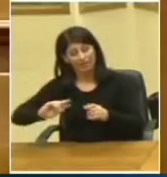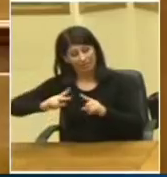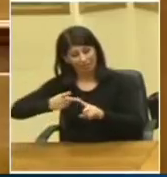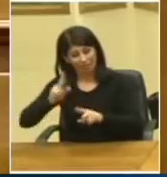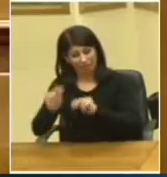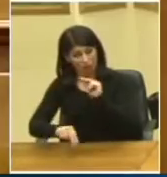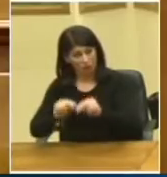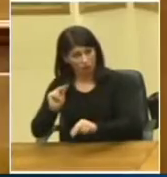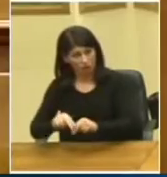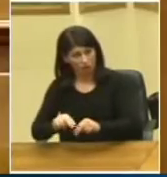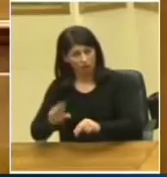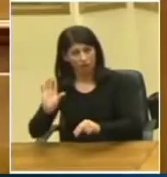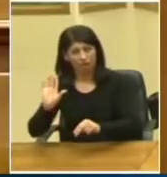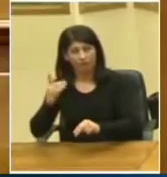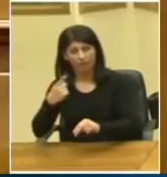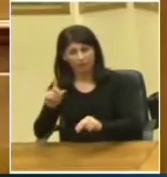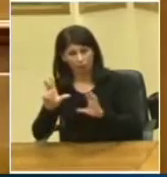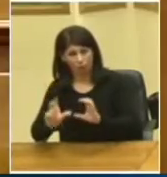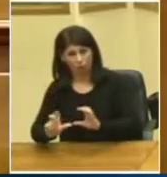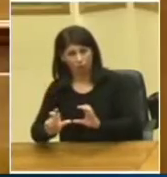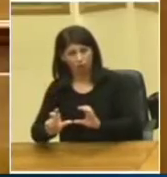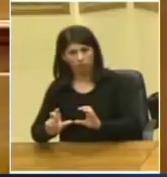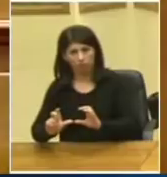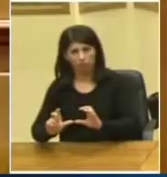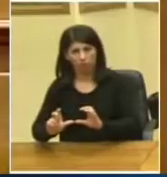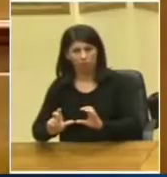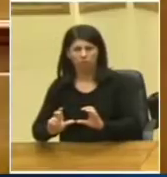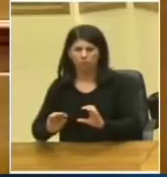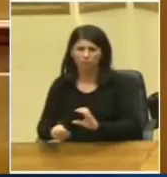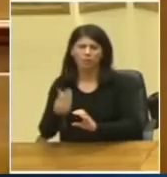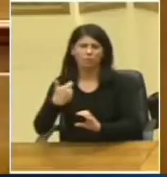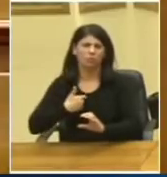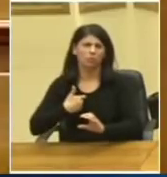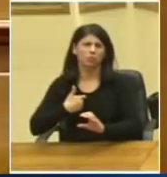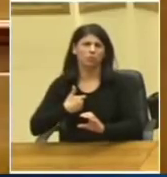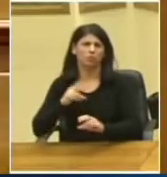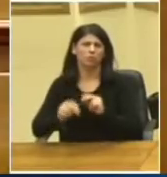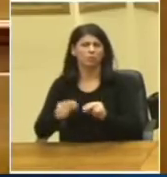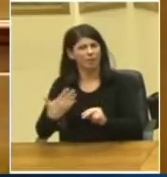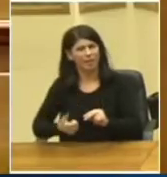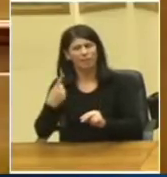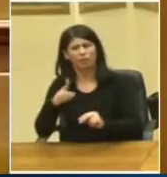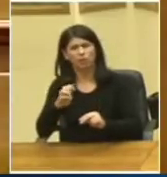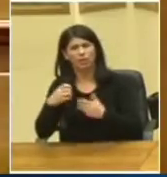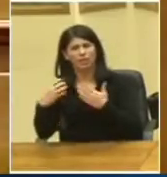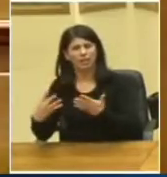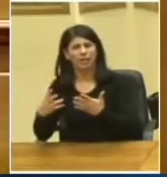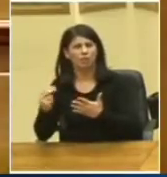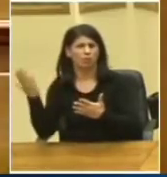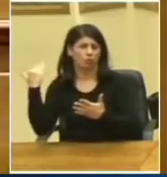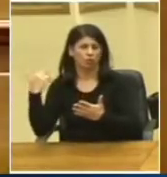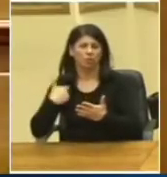εκλογή, αν δεν έπαιρνε και 180, να το βγάζαμε μόνο με τους δικούς μας ψήφους. Είχαμε 149 βουλευτές τότε. Δεν το πράξαμε.